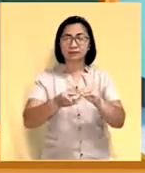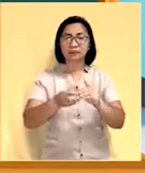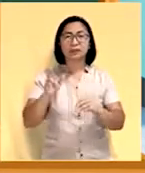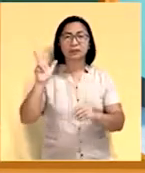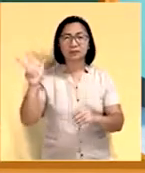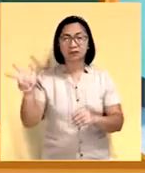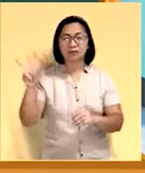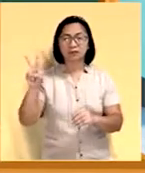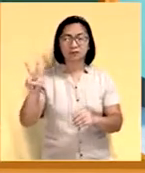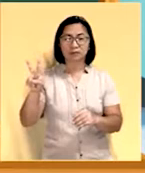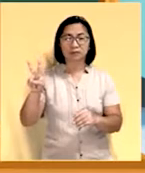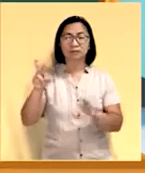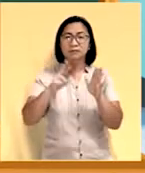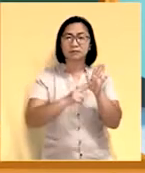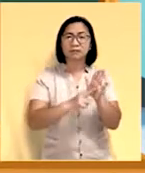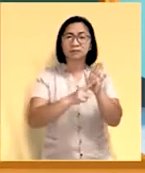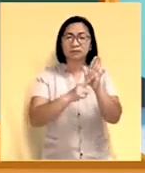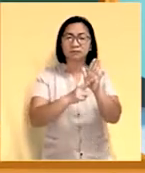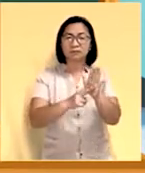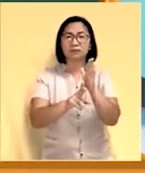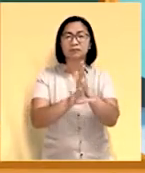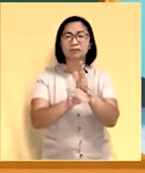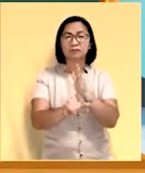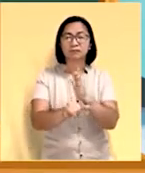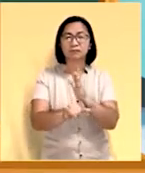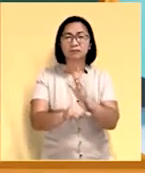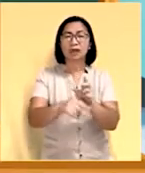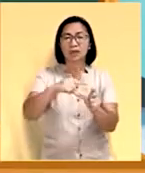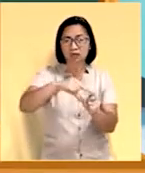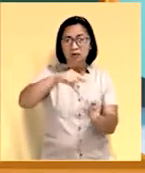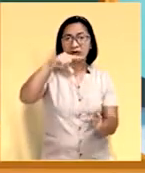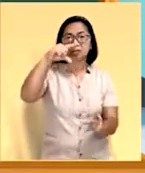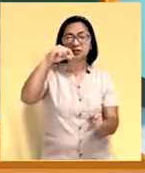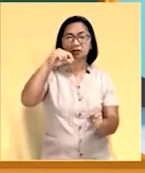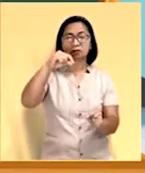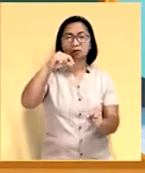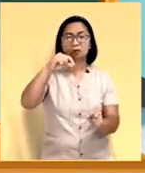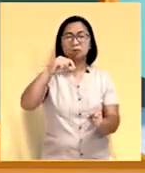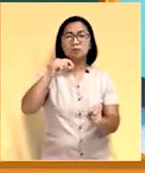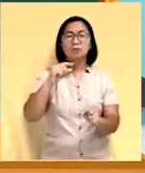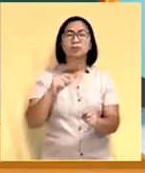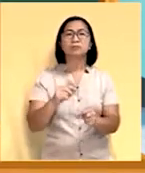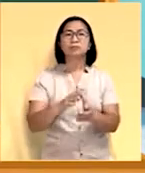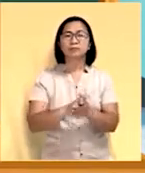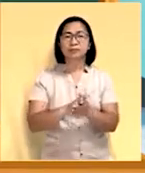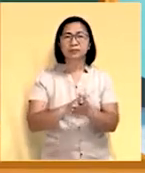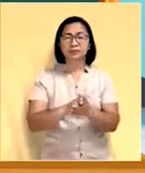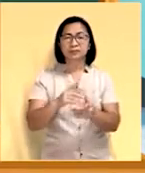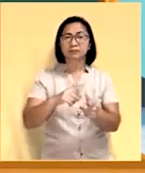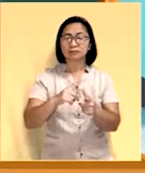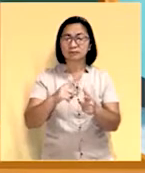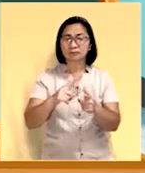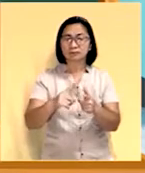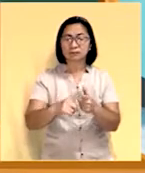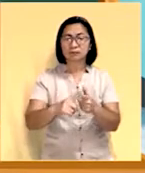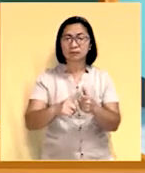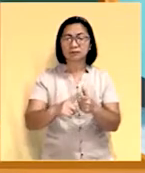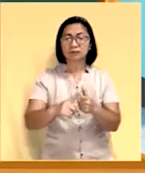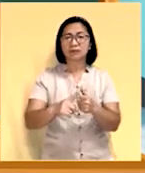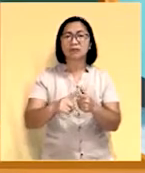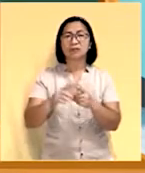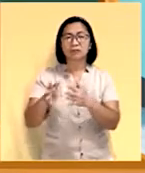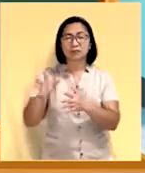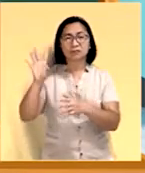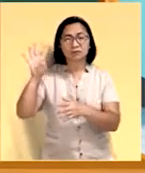sa 32 ay represented by longs. Samantalang, ang natitirang 4